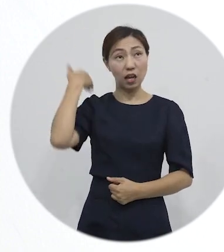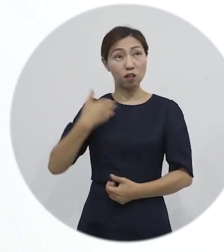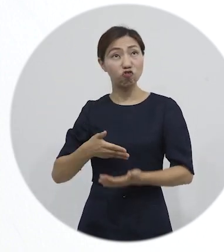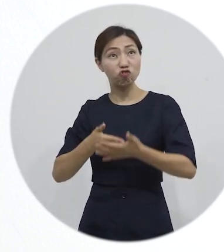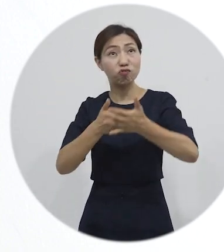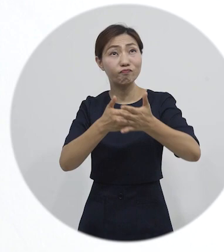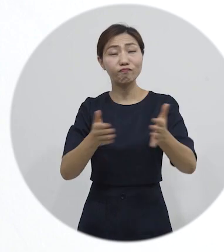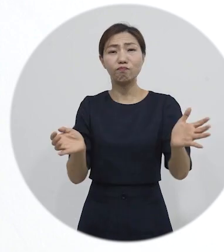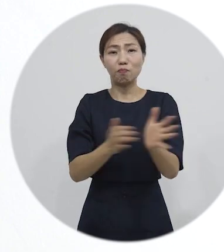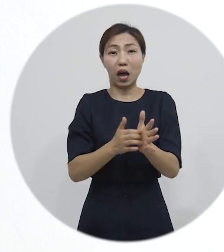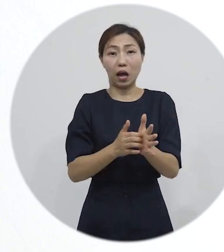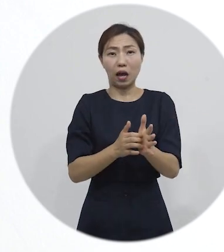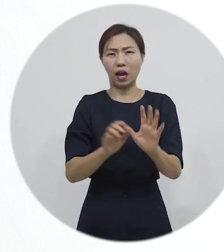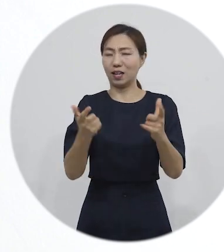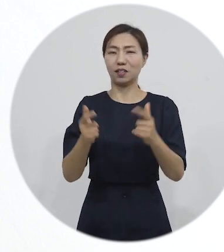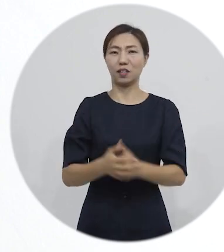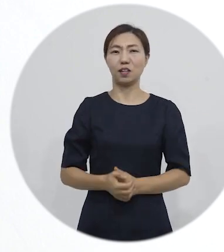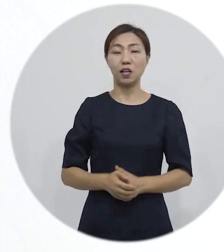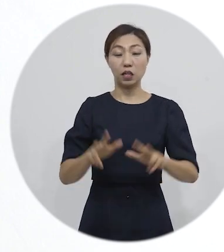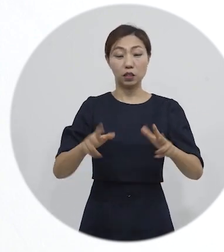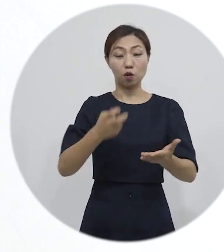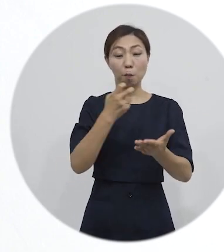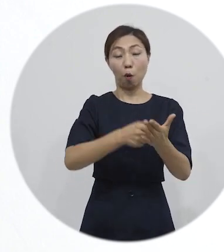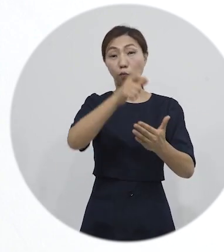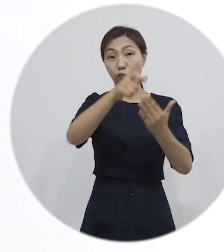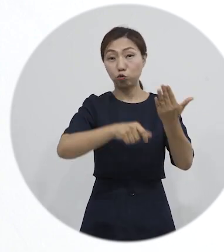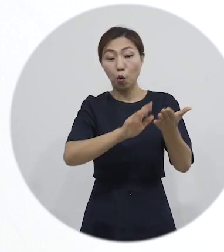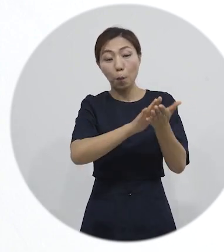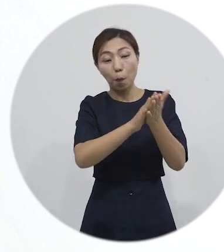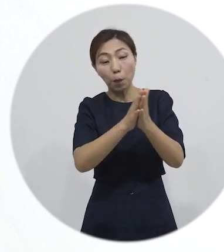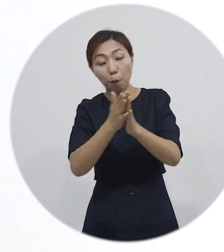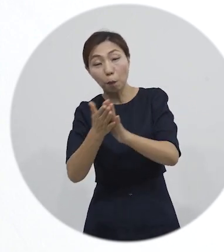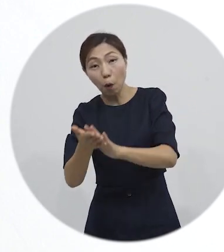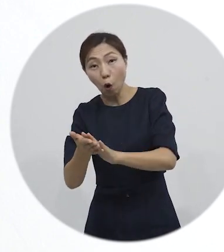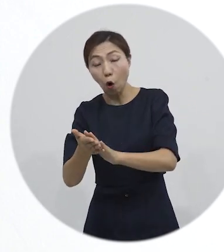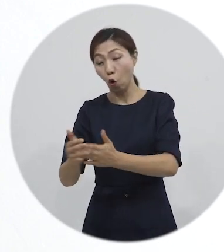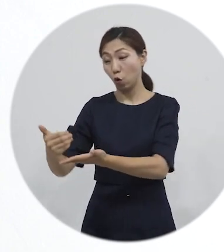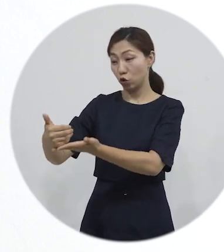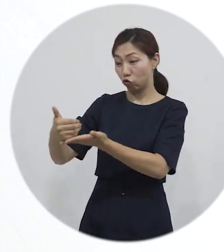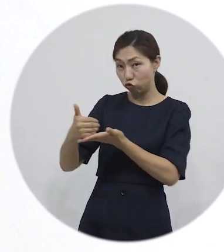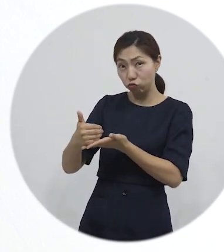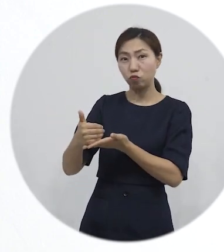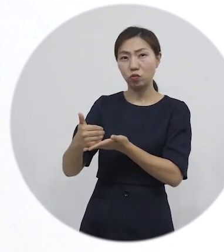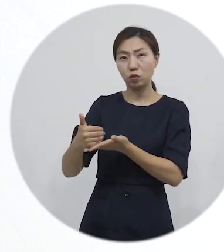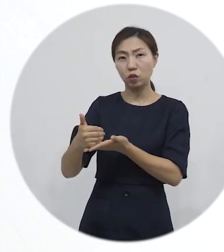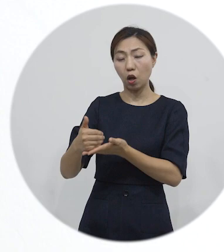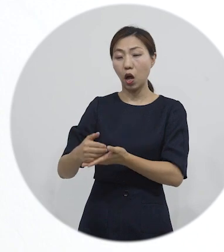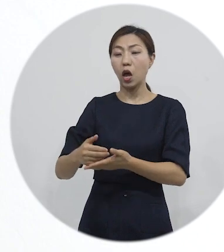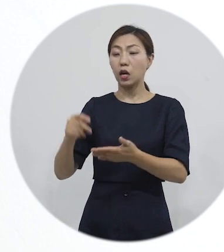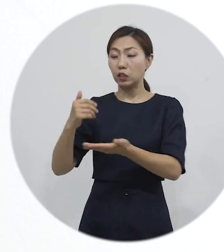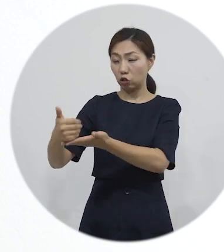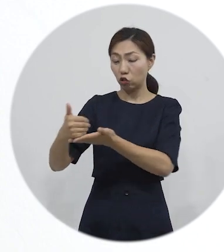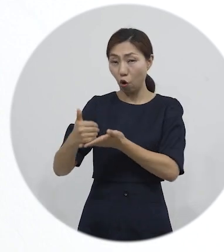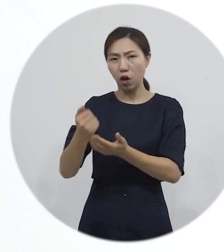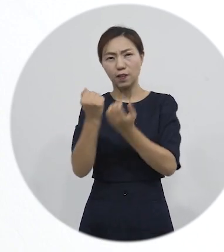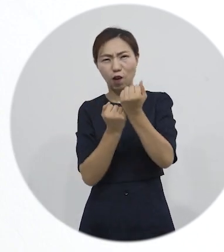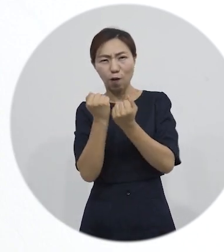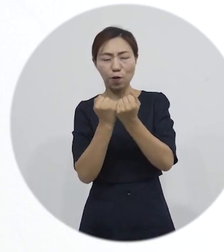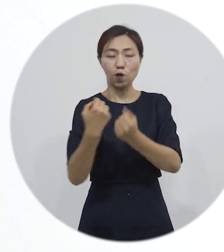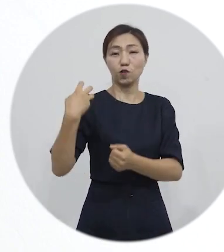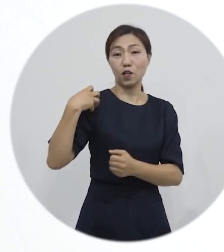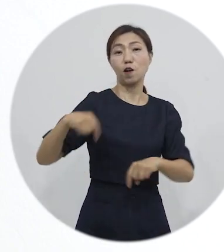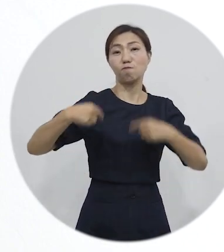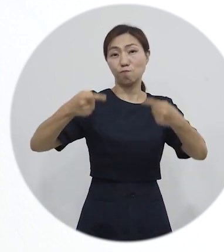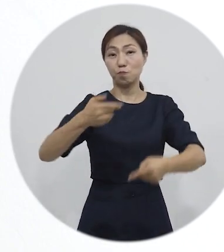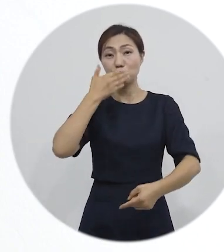거에서 끝이었지만 제도가 변화하면서 제안자가 사업을 구체화하는 과정에도 참여할 수 있게 되어 있고요. 그리고